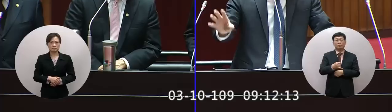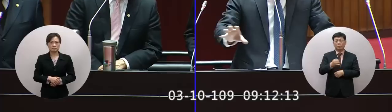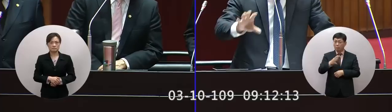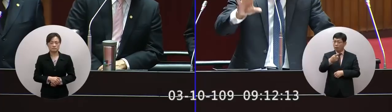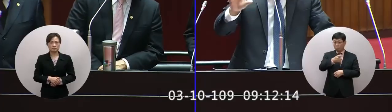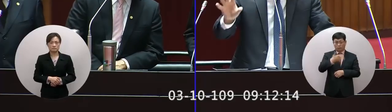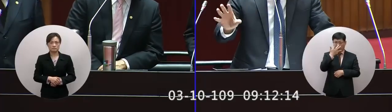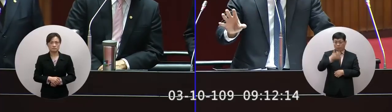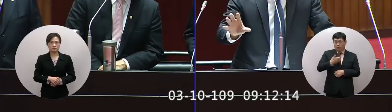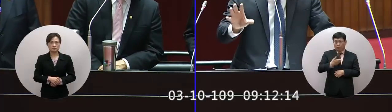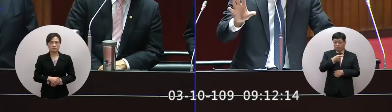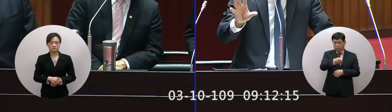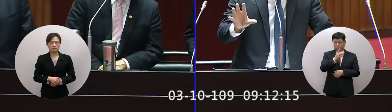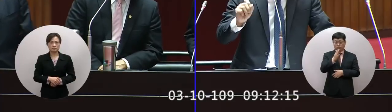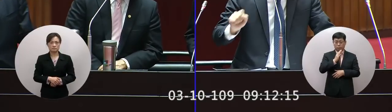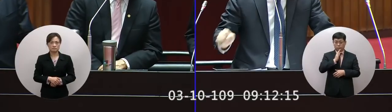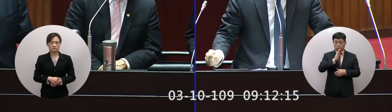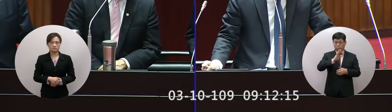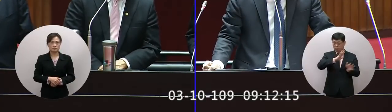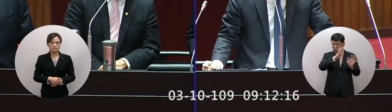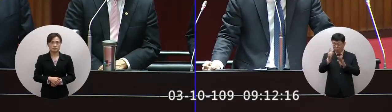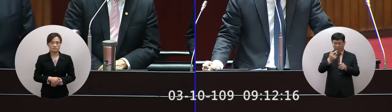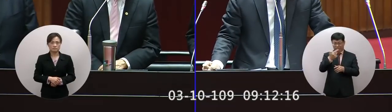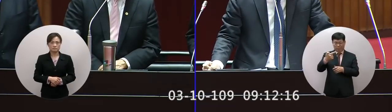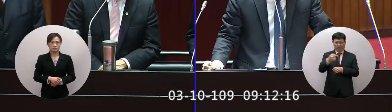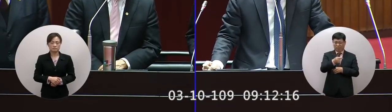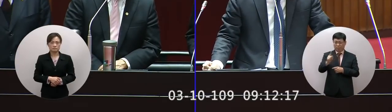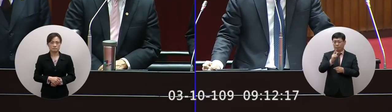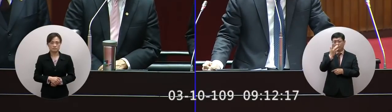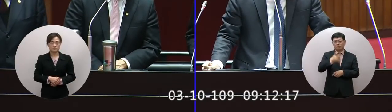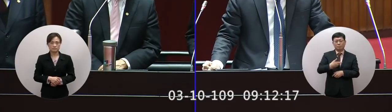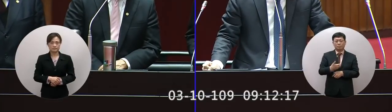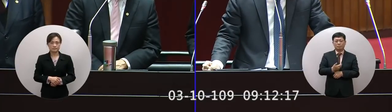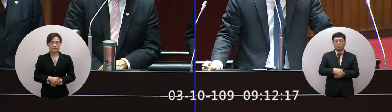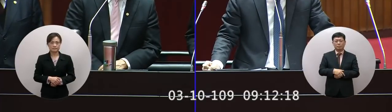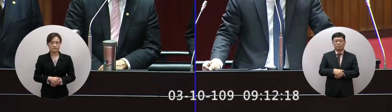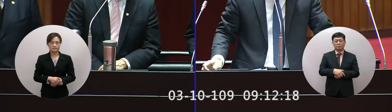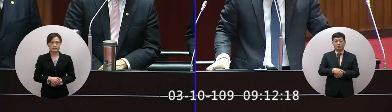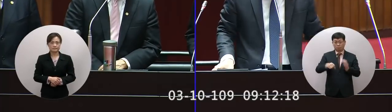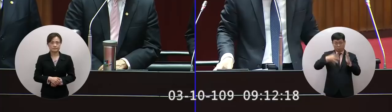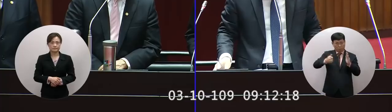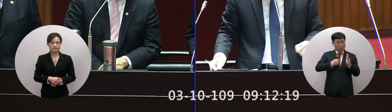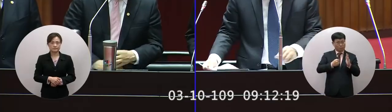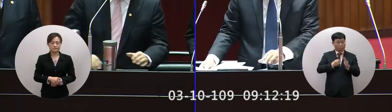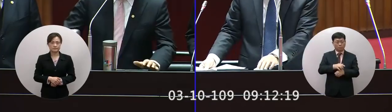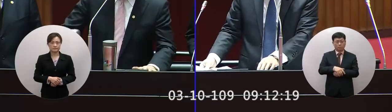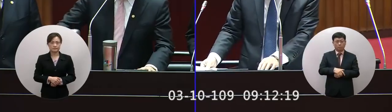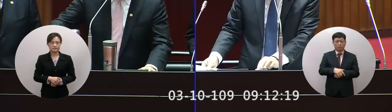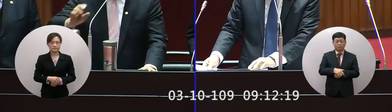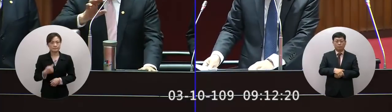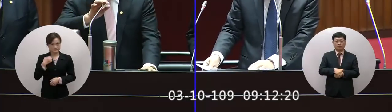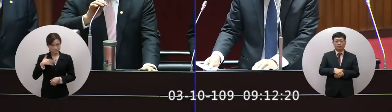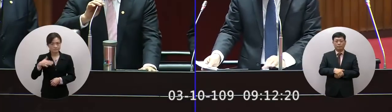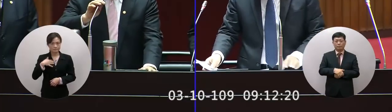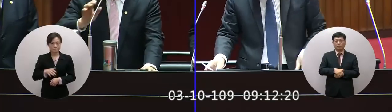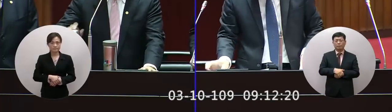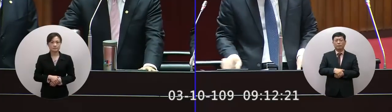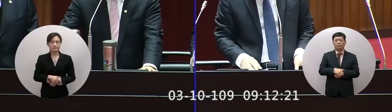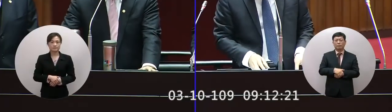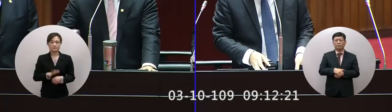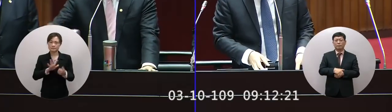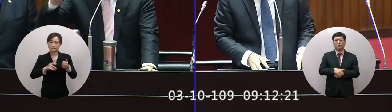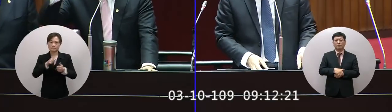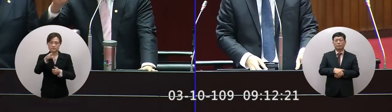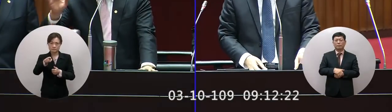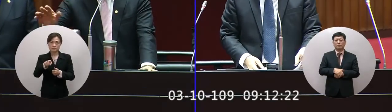根本还不知道你现在的症状会有多严重。院长，你懂我意思吗？ 哎，我知道，对委员